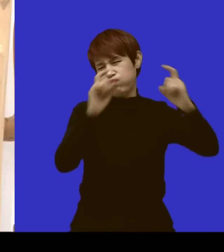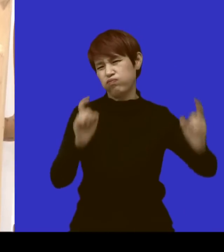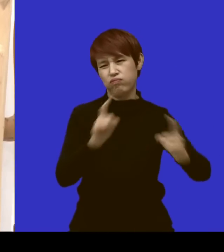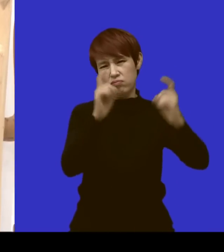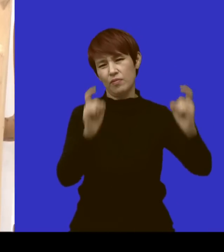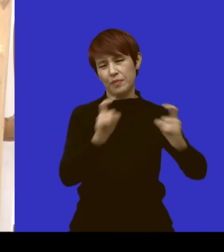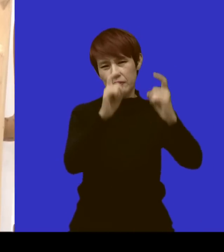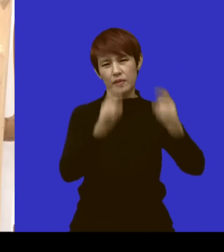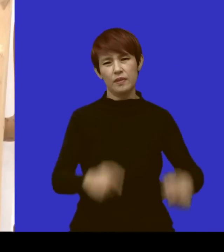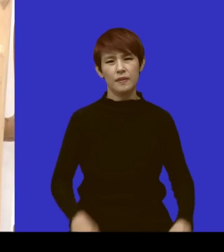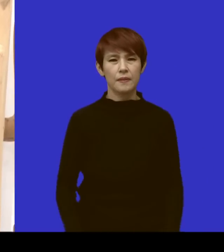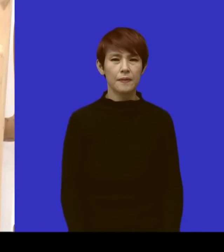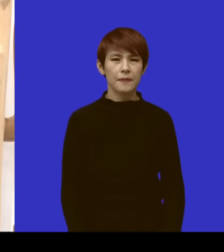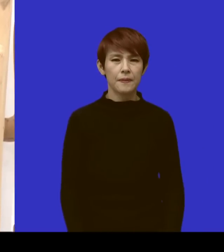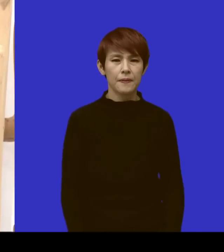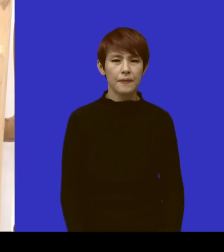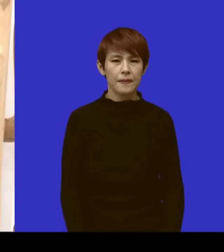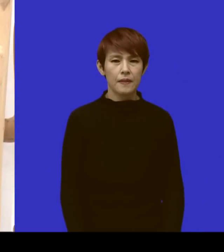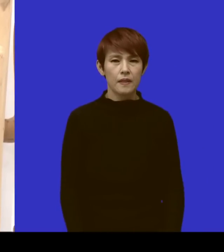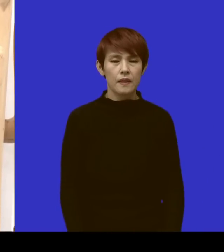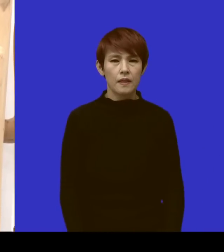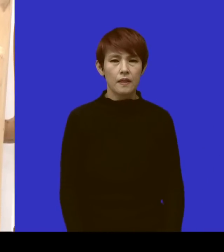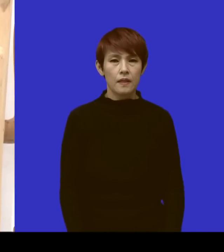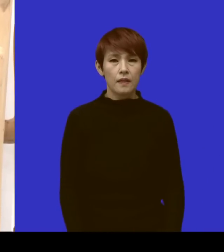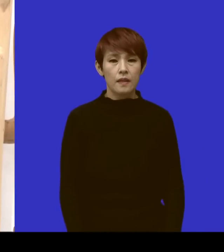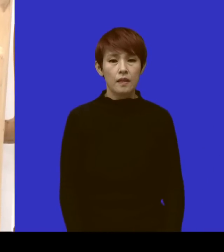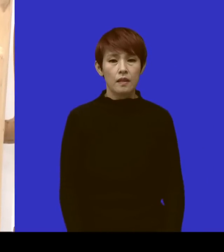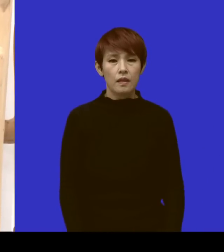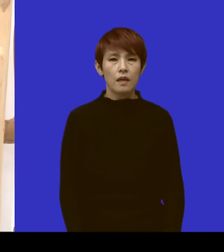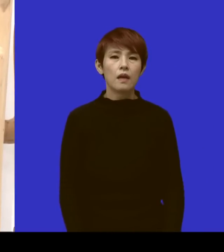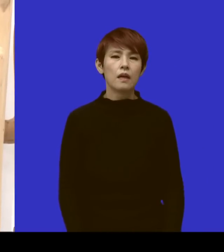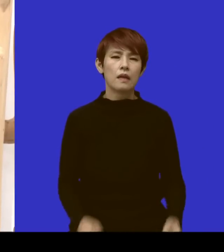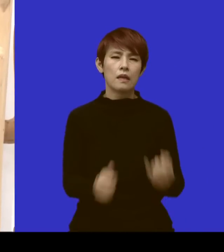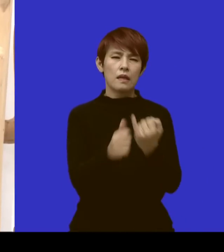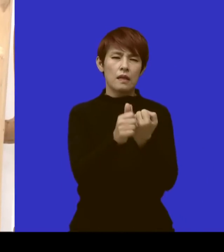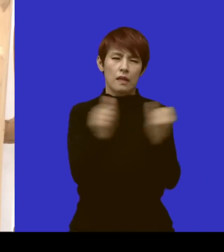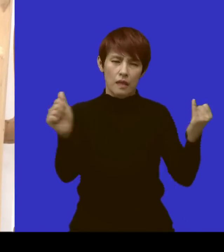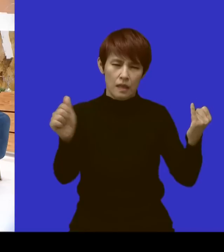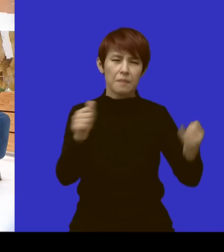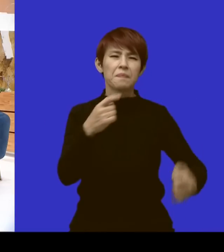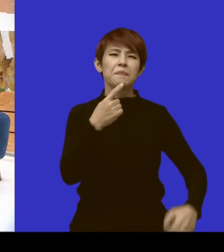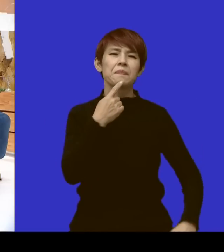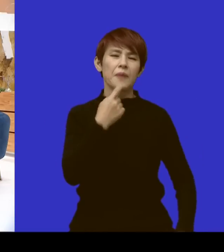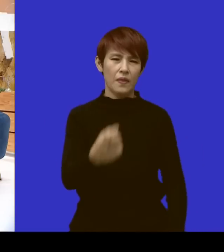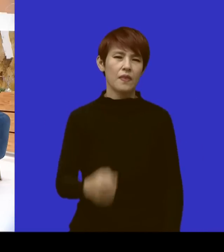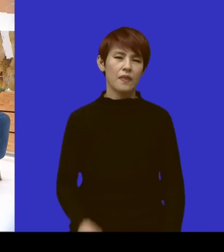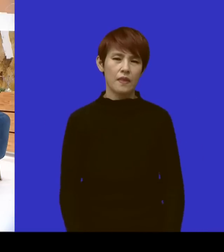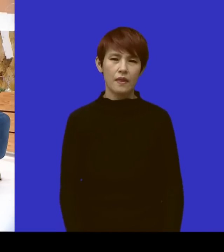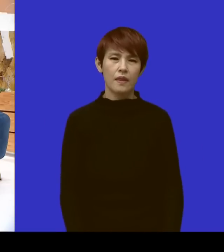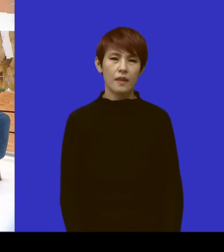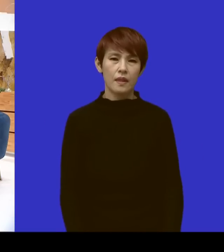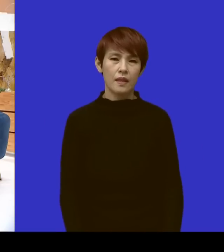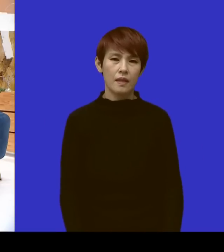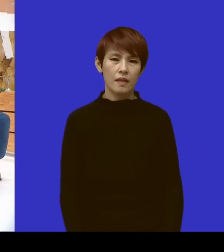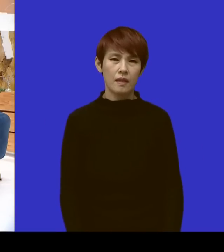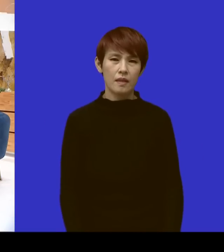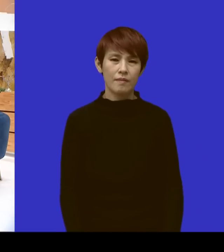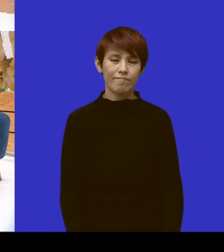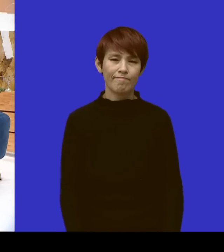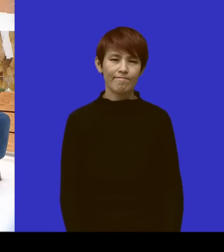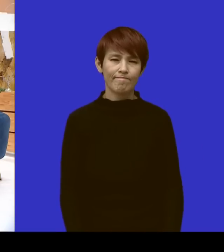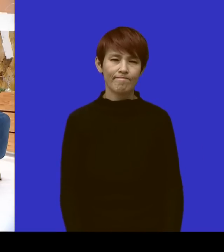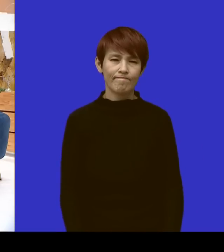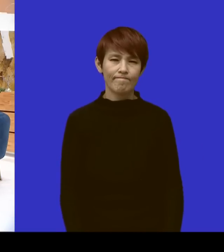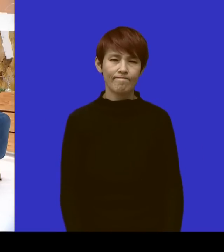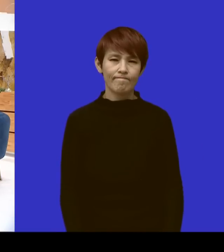그래서 이제 그 거의 파국까지 갈 뻔했었어요. 그러니까 이제 끝 지점까지